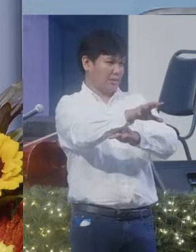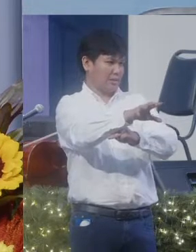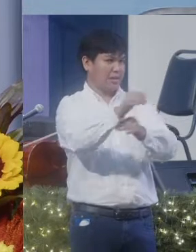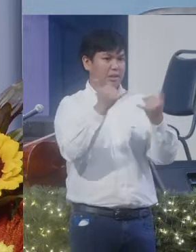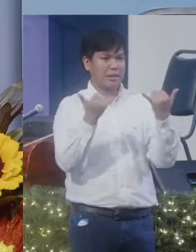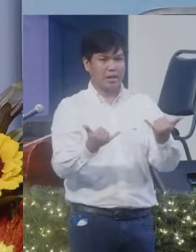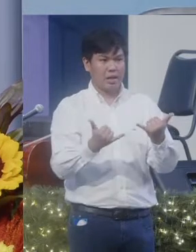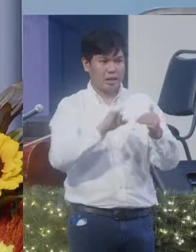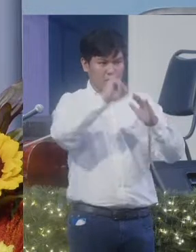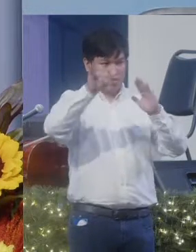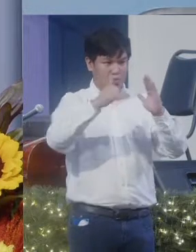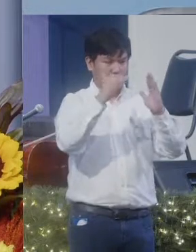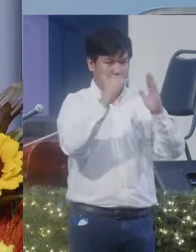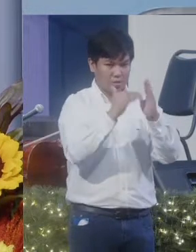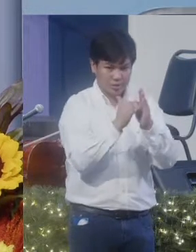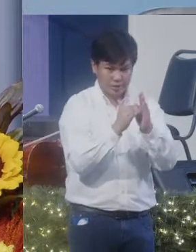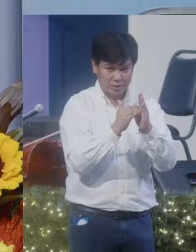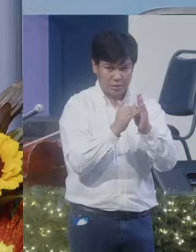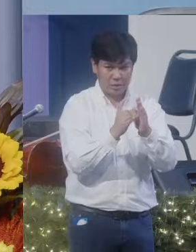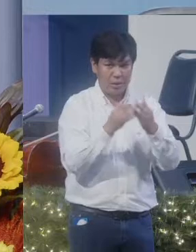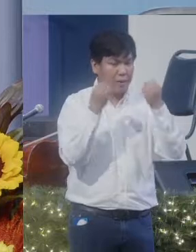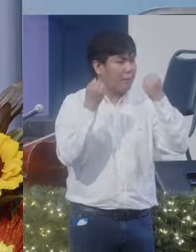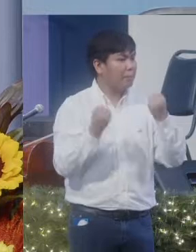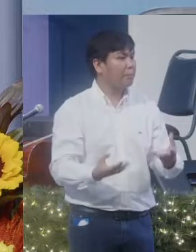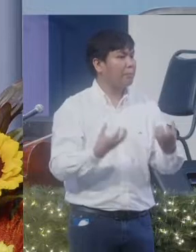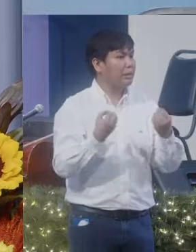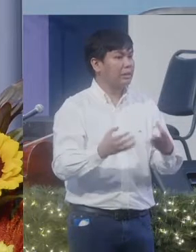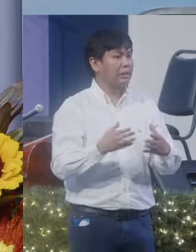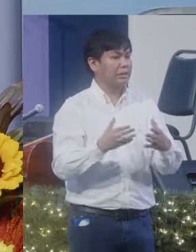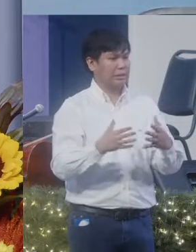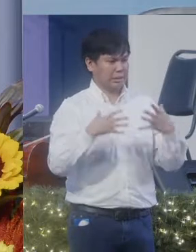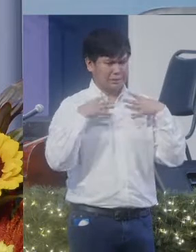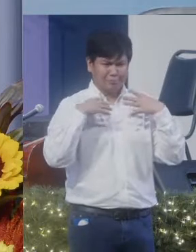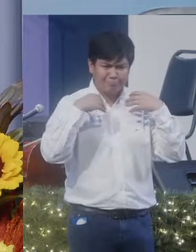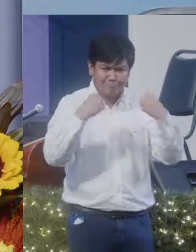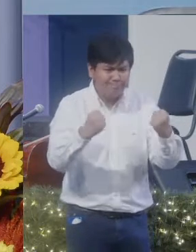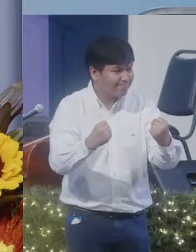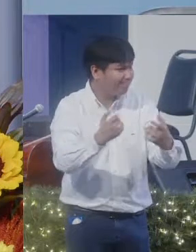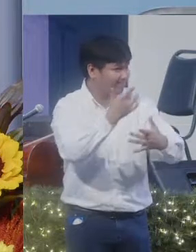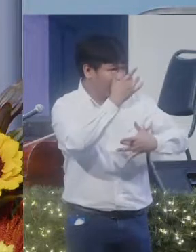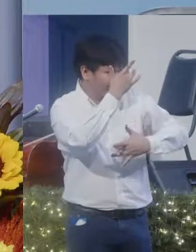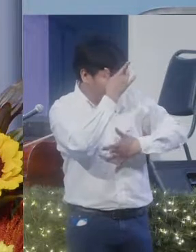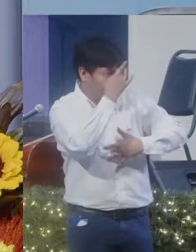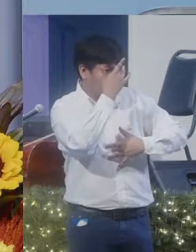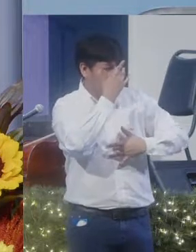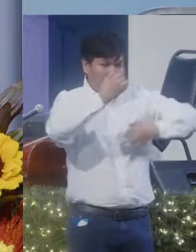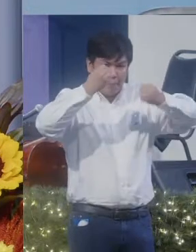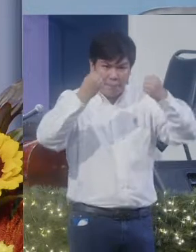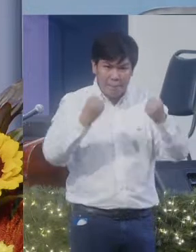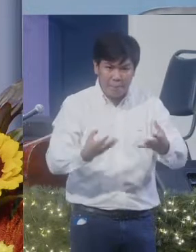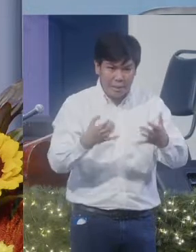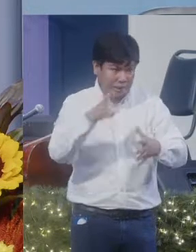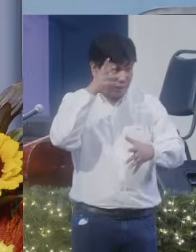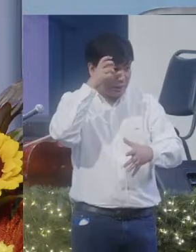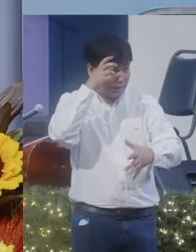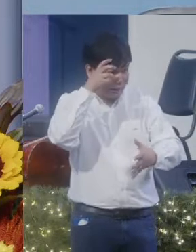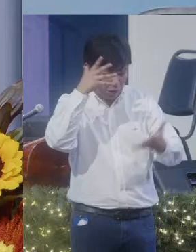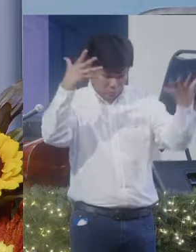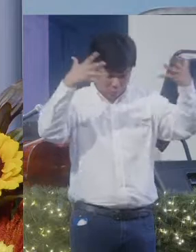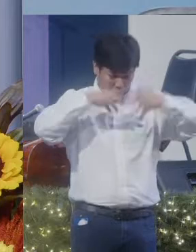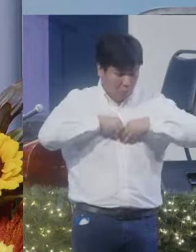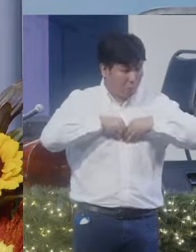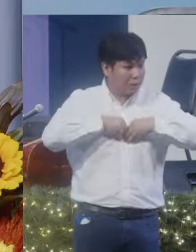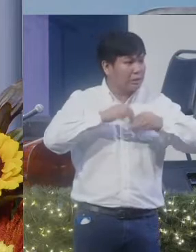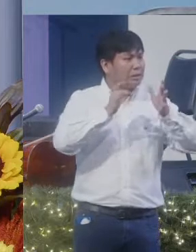Judea, nakita na ng marami ang kanyang pagpapagaling ng may sakit, pagpapalayas ng mga demonyo at iba